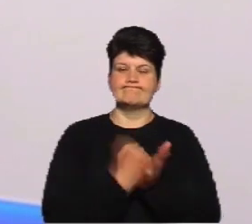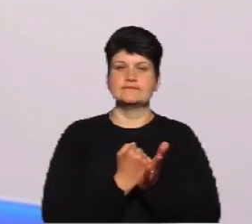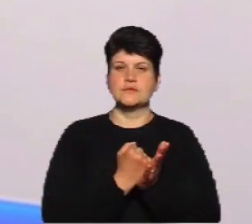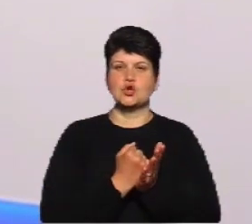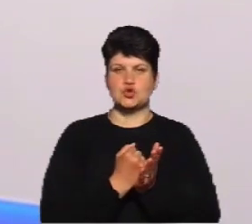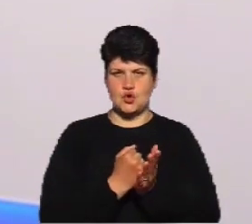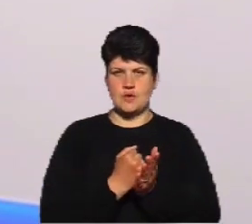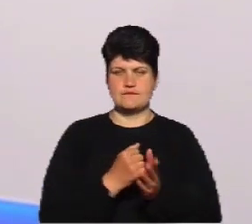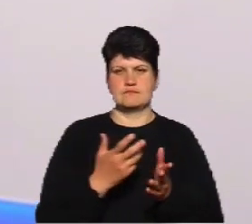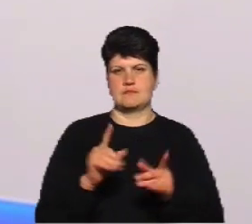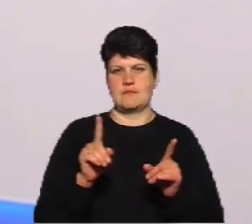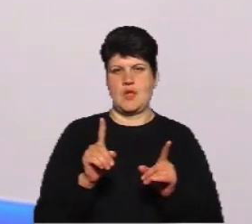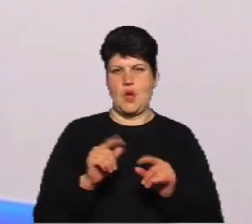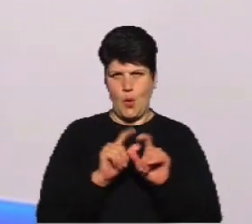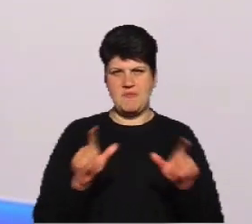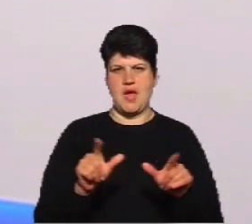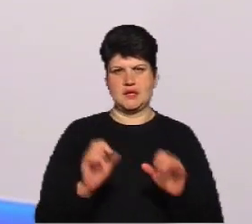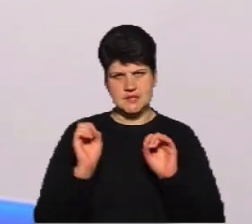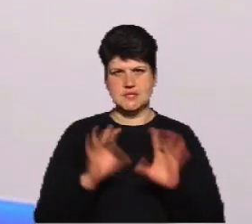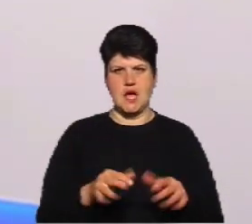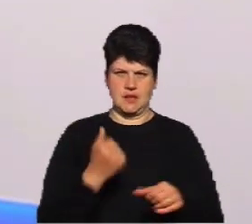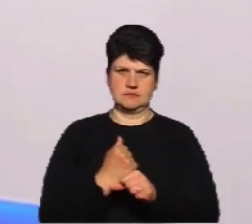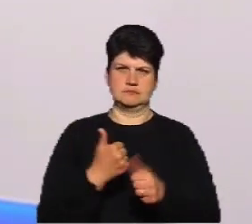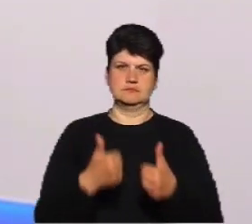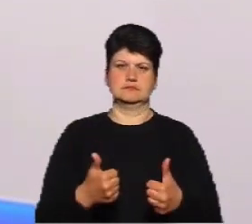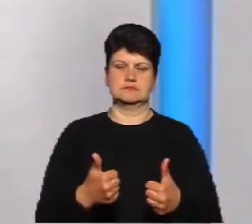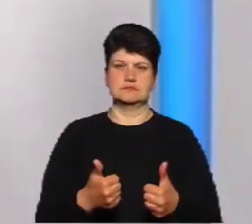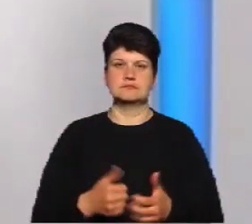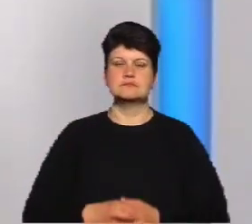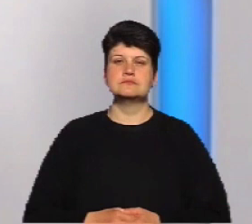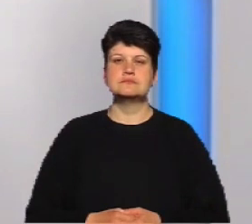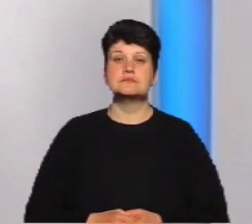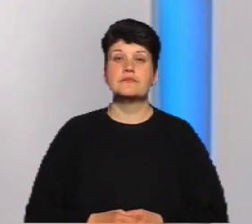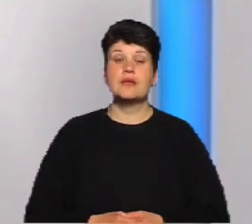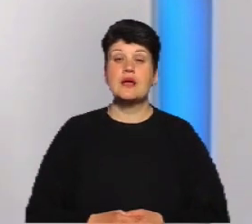зданий і має річ нормальний вигляд, скажімо так? Що